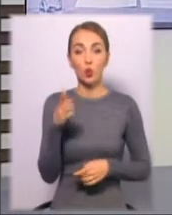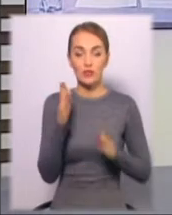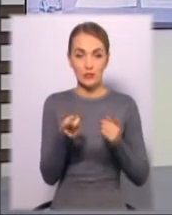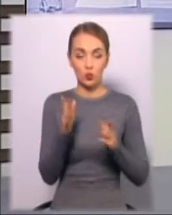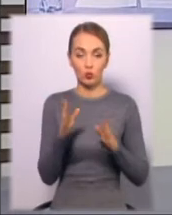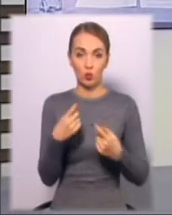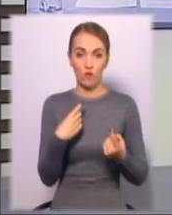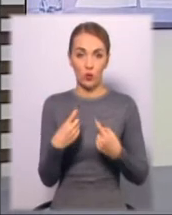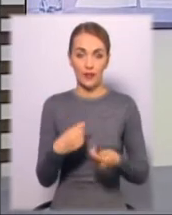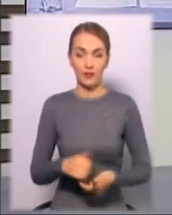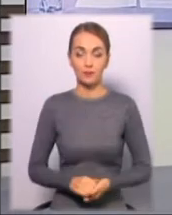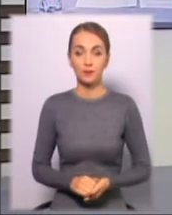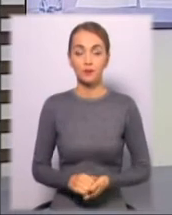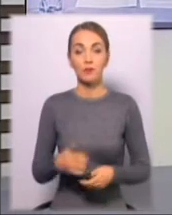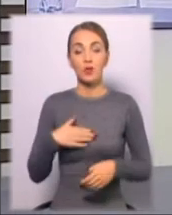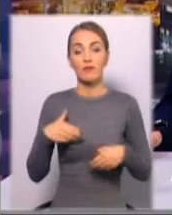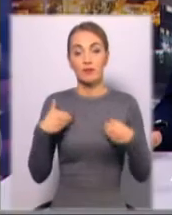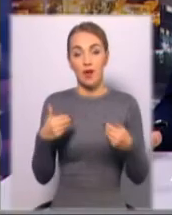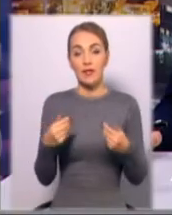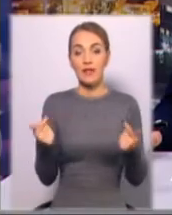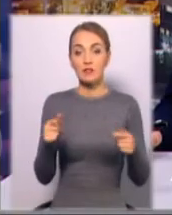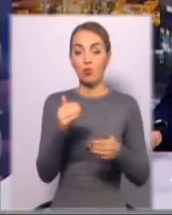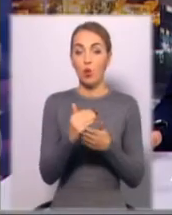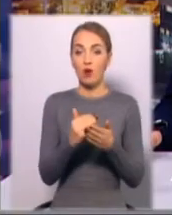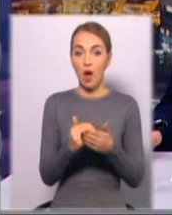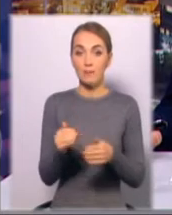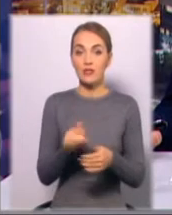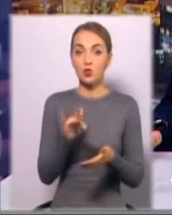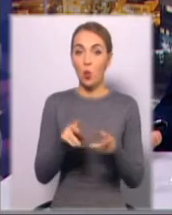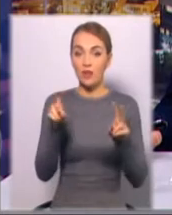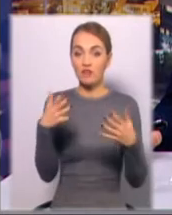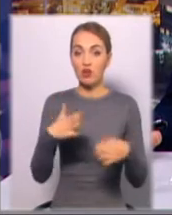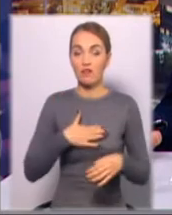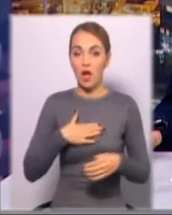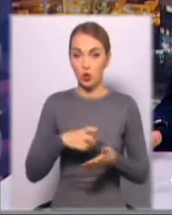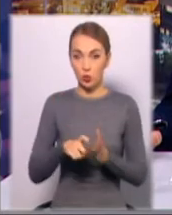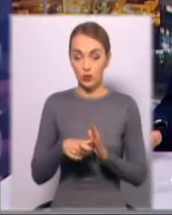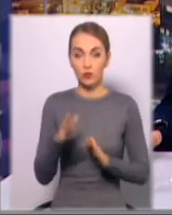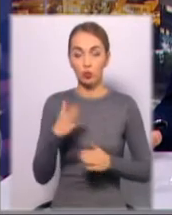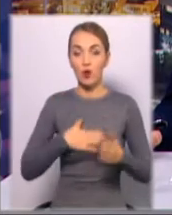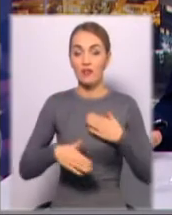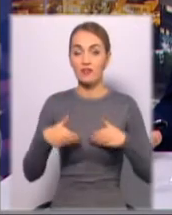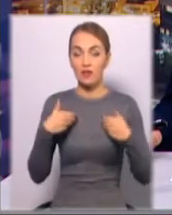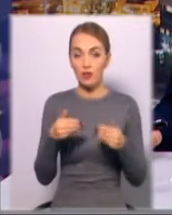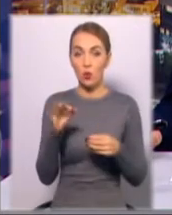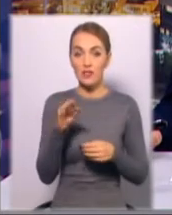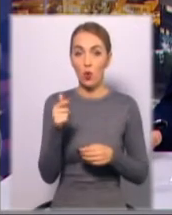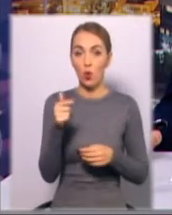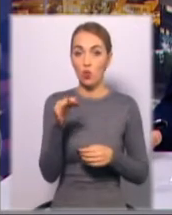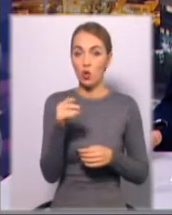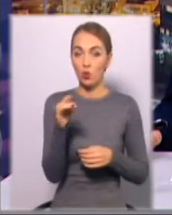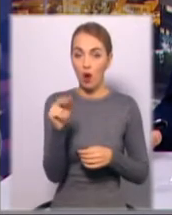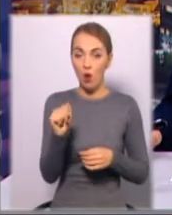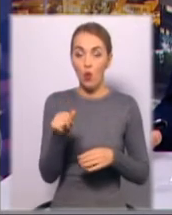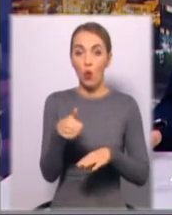говорити? Моє вітання, Наталю. Власне, гість програми «Столиця» вже у нашій студії. Я буду радий вітати Олексія Гончарука,